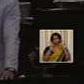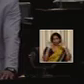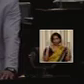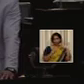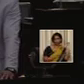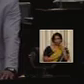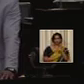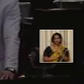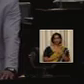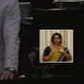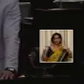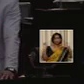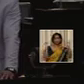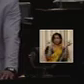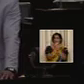विशेष